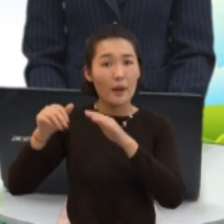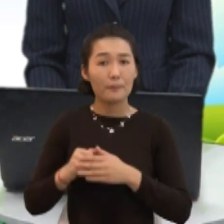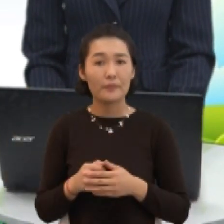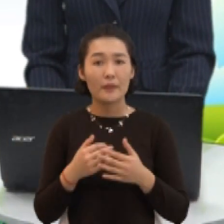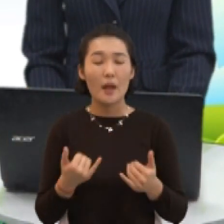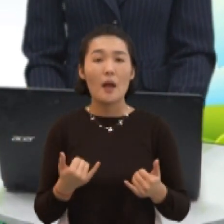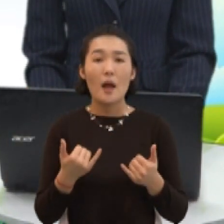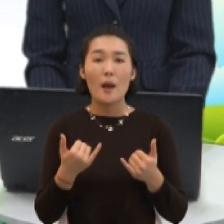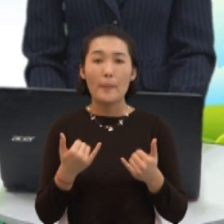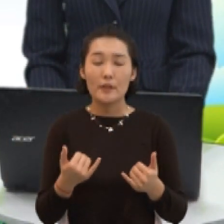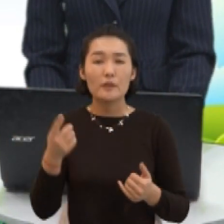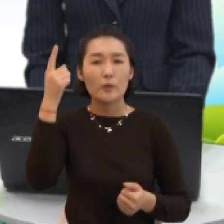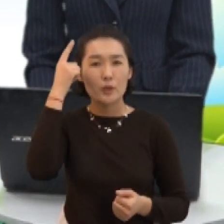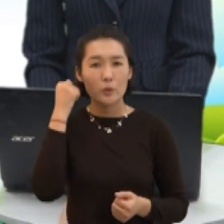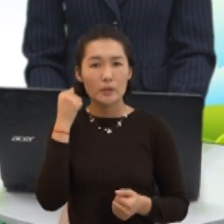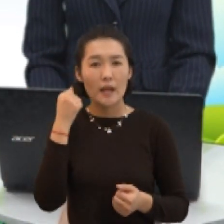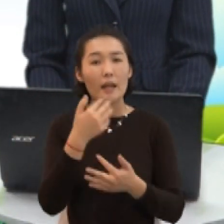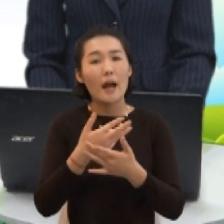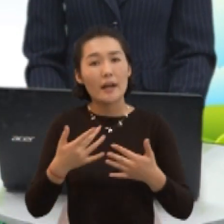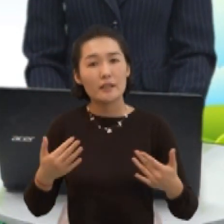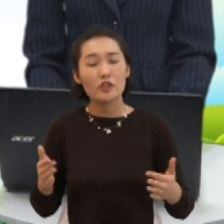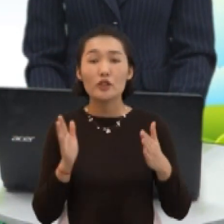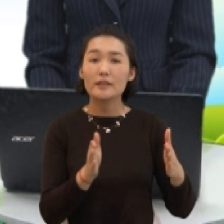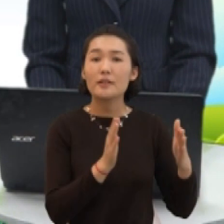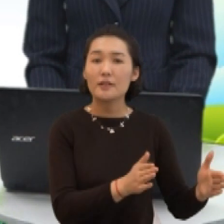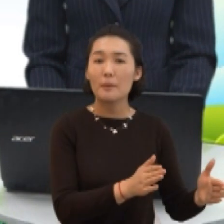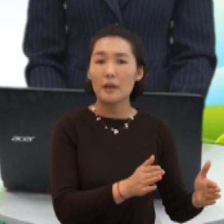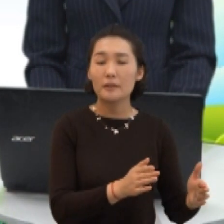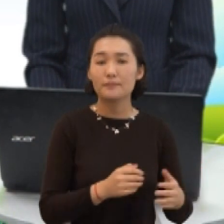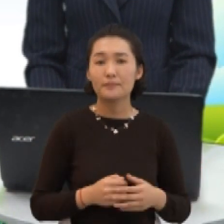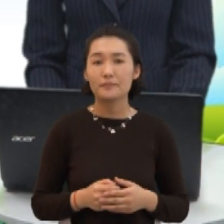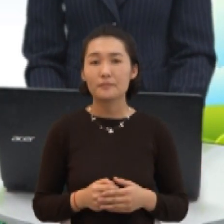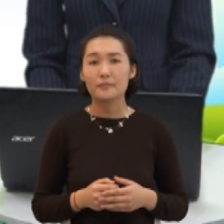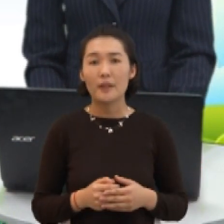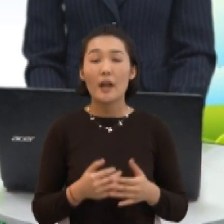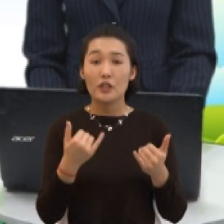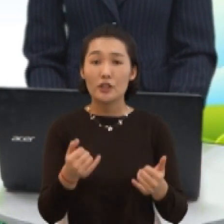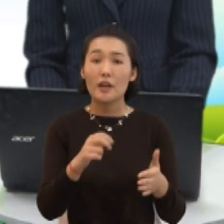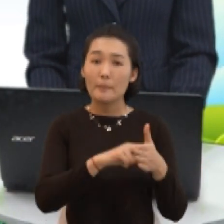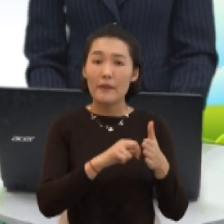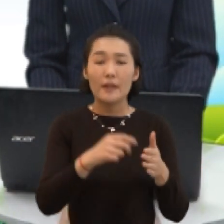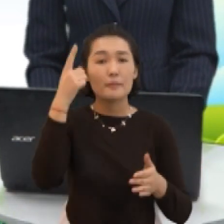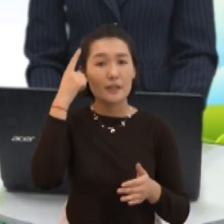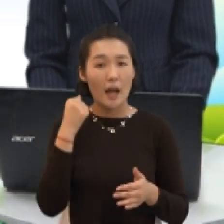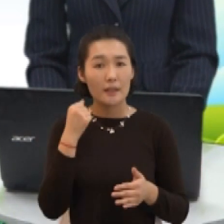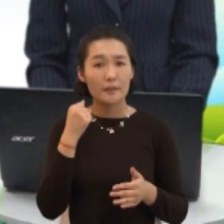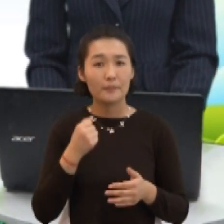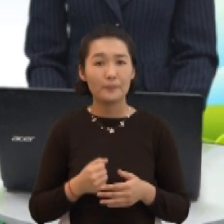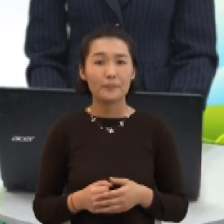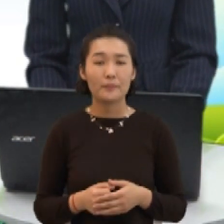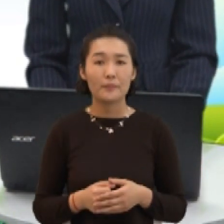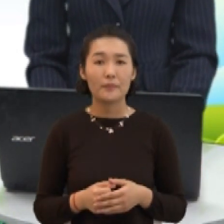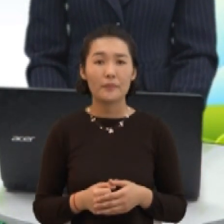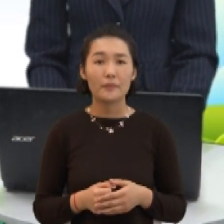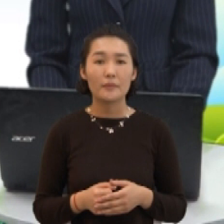сегодня узнали о различных системах органов, и давайте проверим наши знания. Для этого пройдем